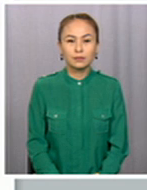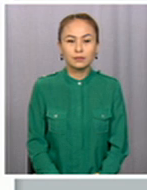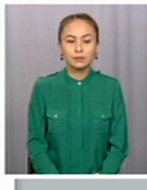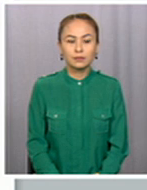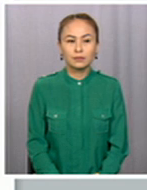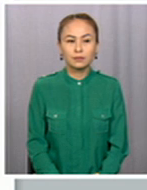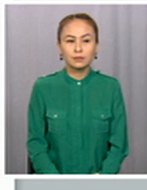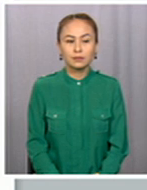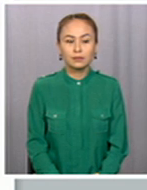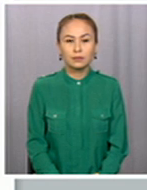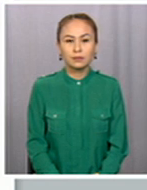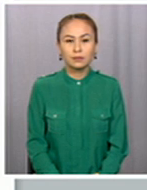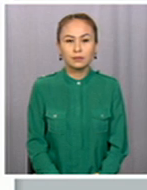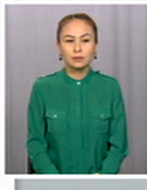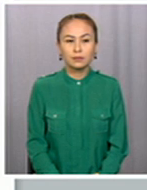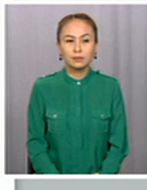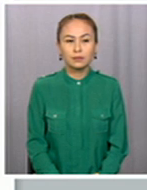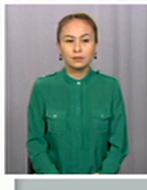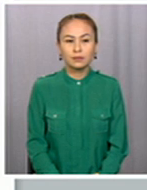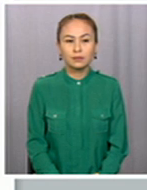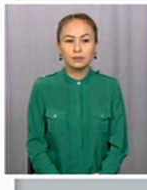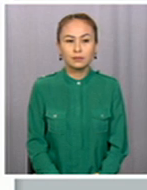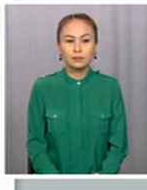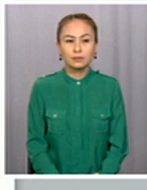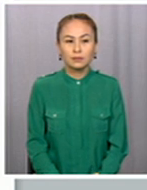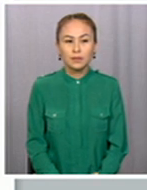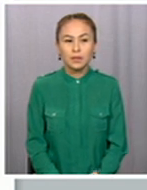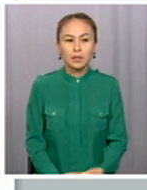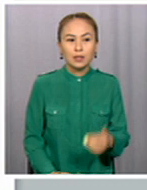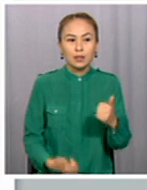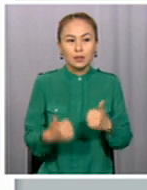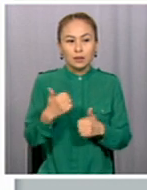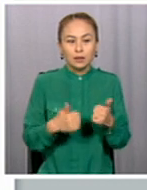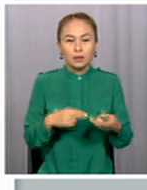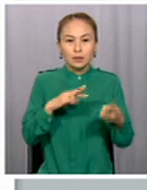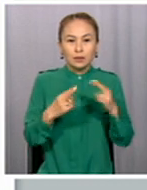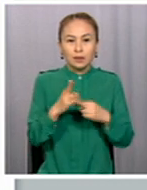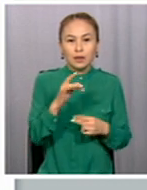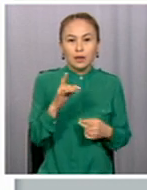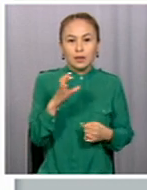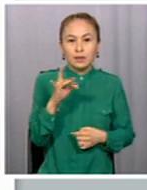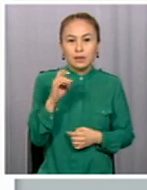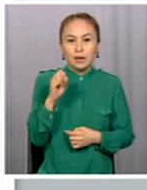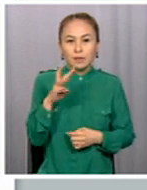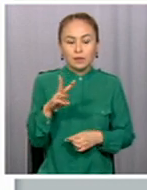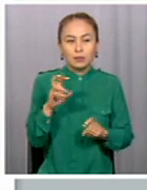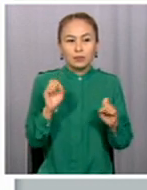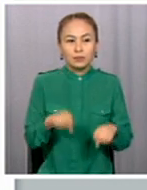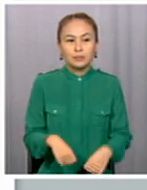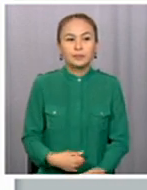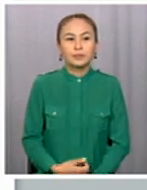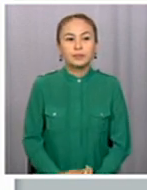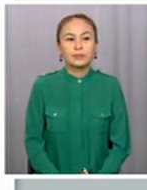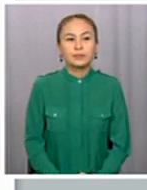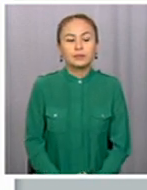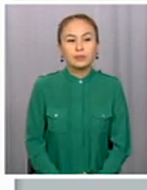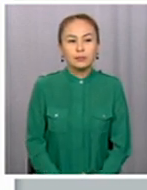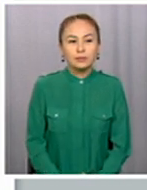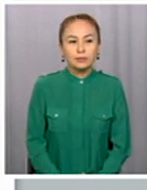Окей, батырмасын бастық. Көріп тұрғандарыңыздай, салыстырамын деген сөз, қарастырамын деген сөзге ауысты.